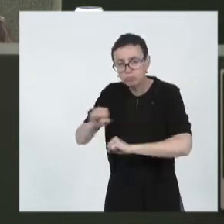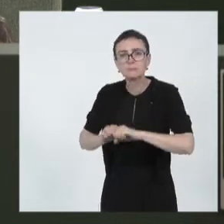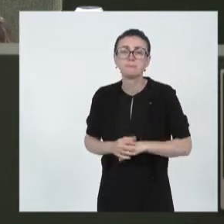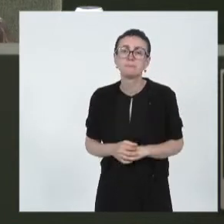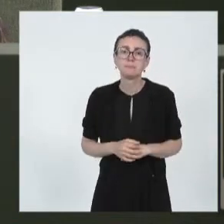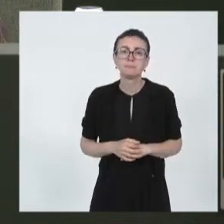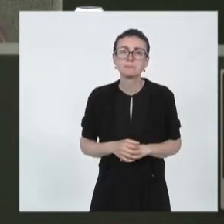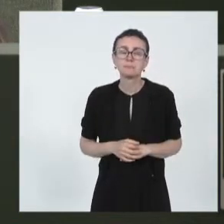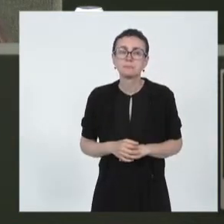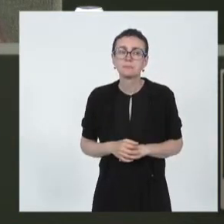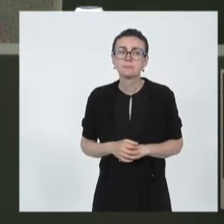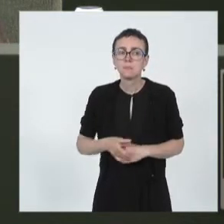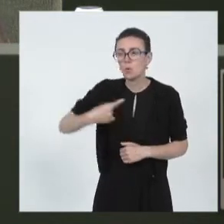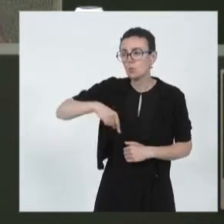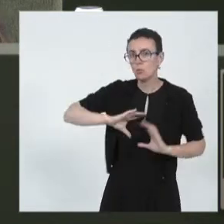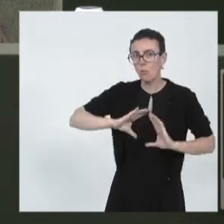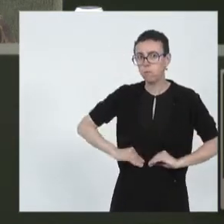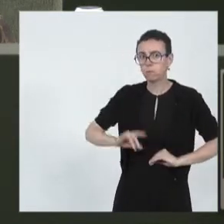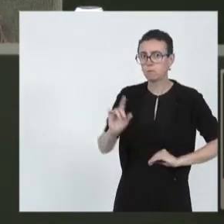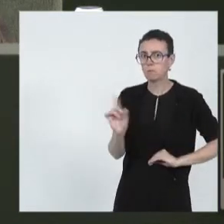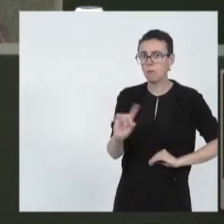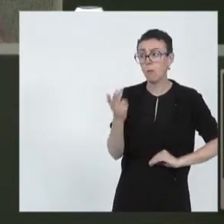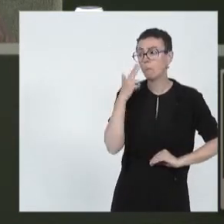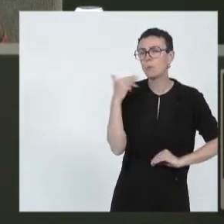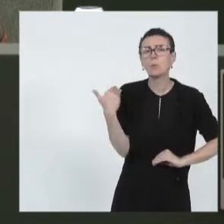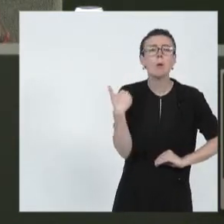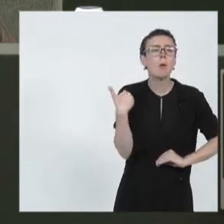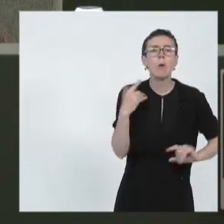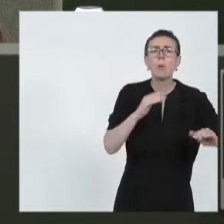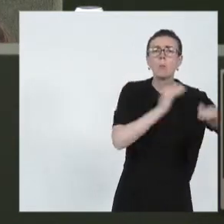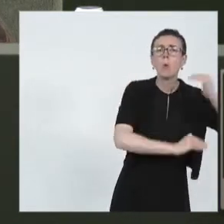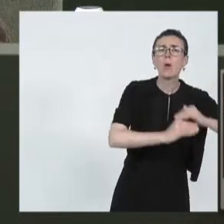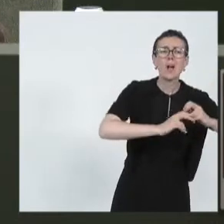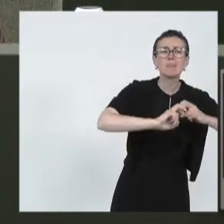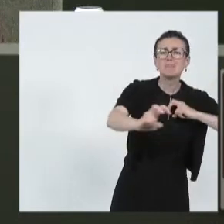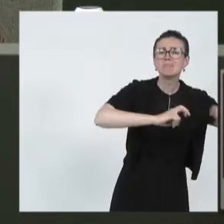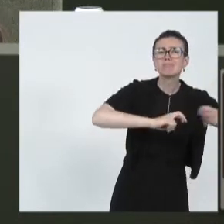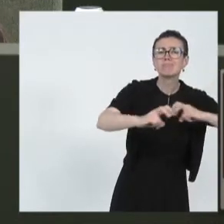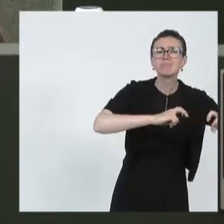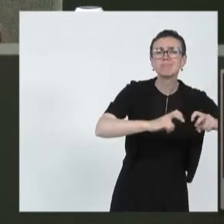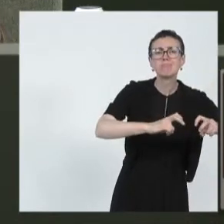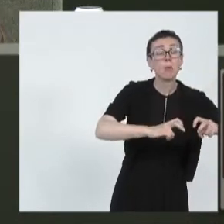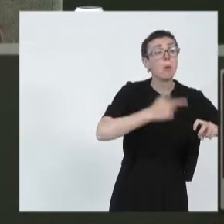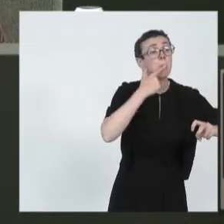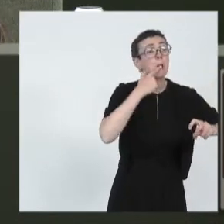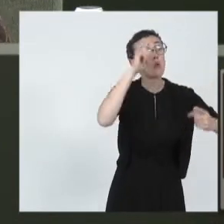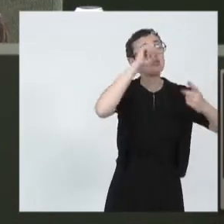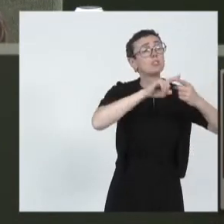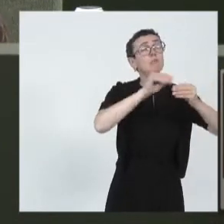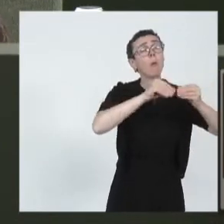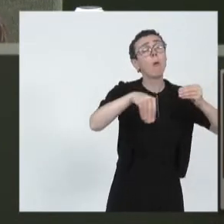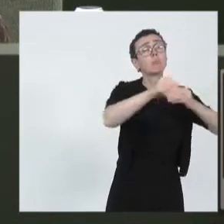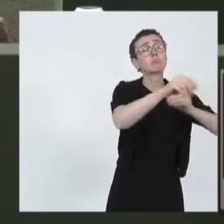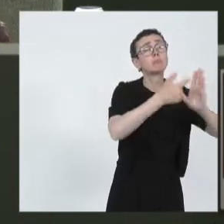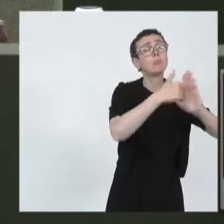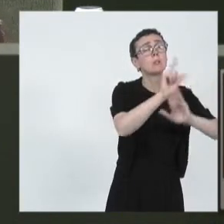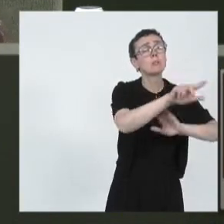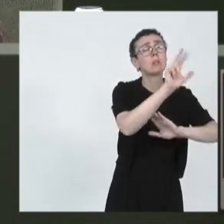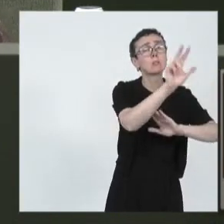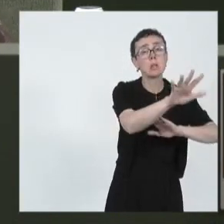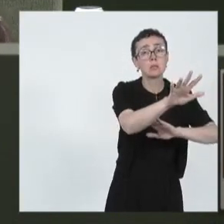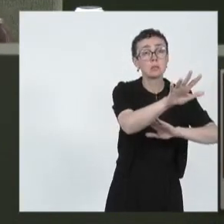que nous ne sommes pas rassurés, et pour cause, on l'a vu ce soir avec le plan de mobilité. On pose des objectifs pour 2035 qui sont équivalents ou même